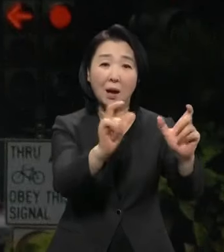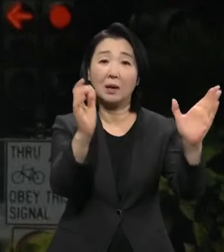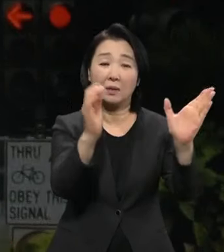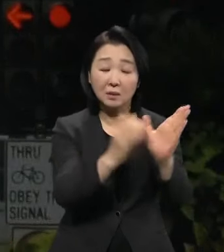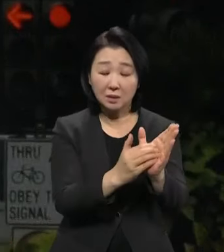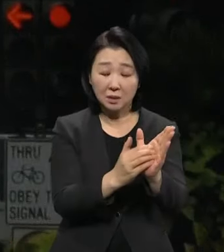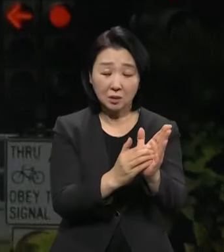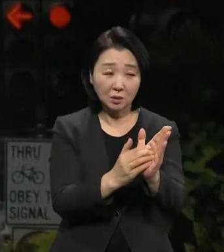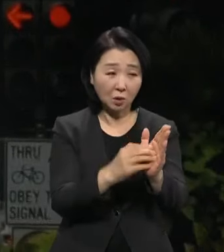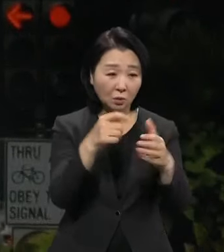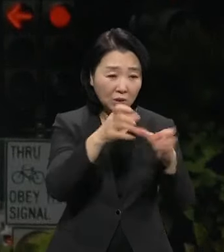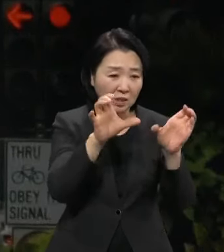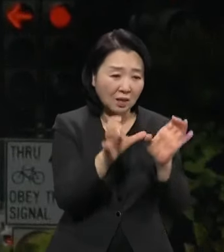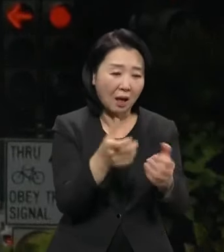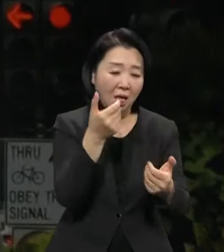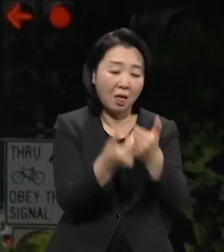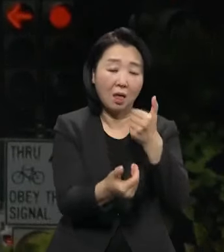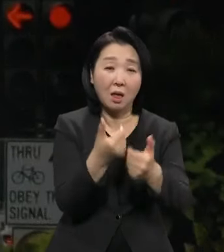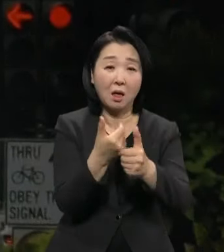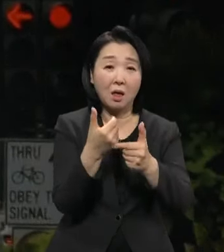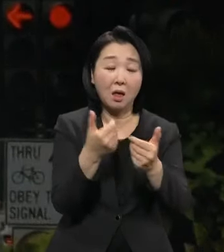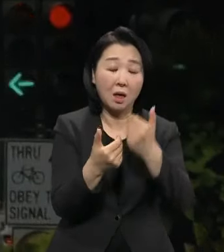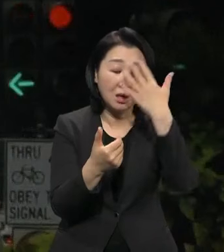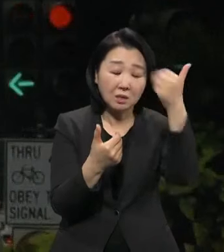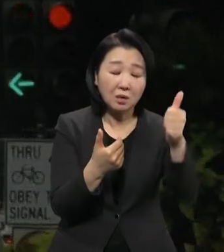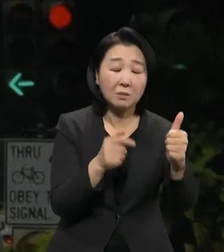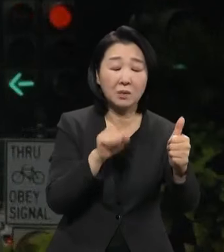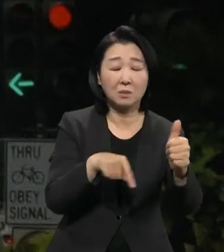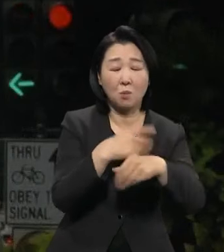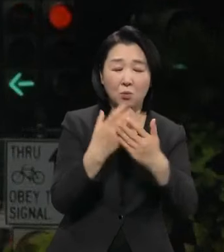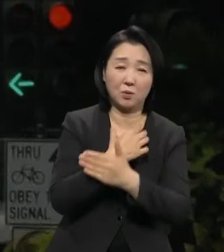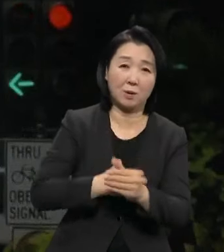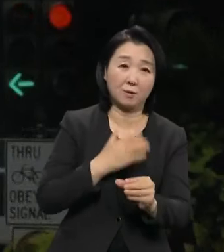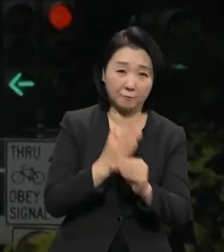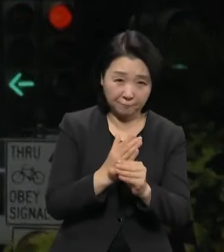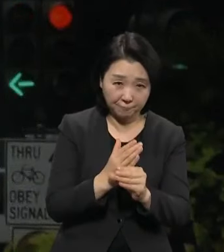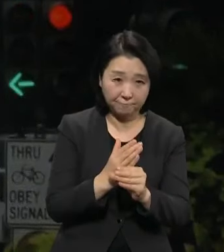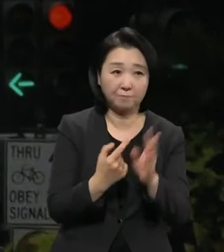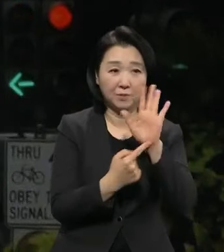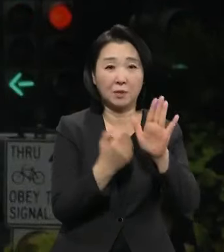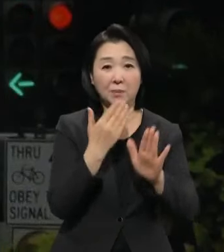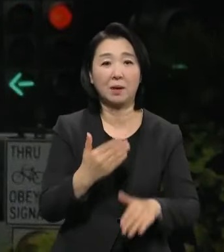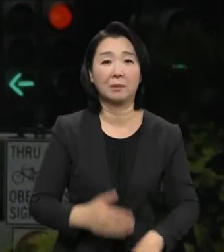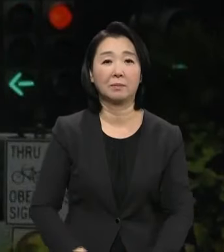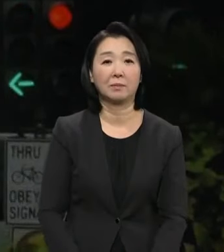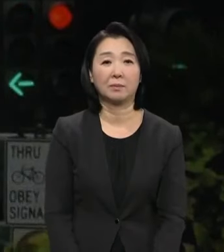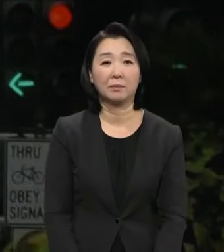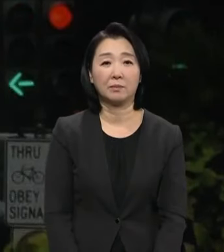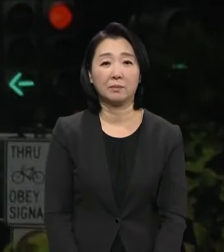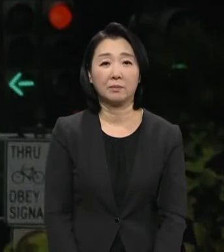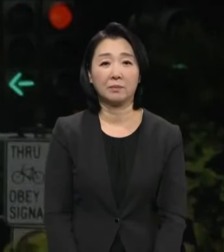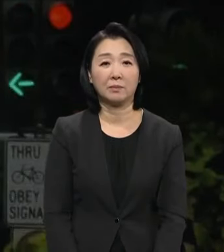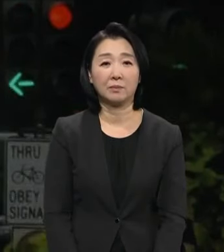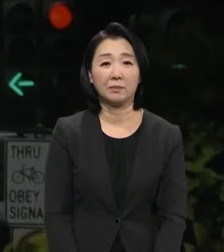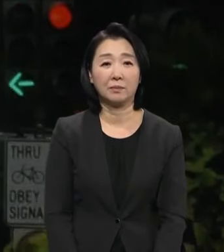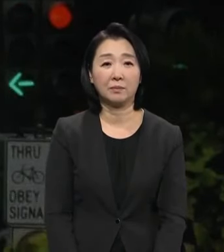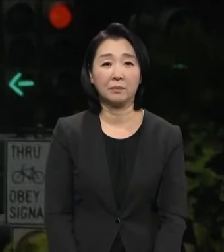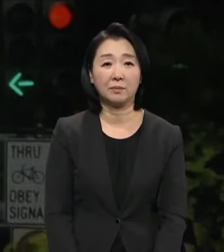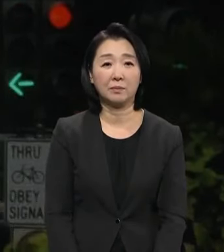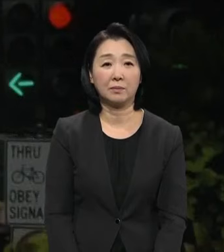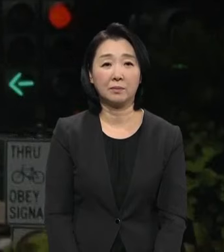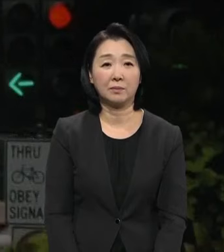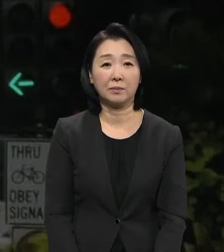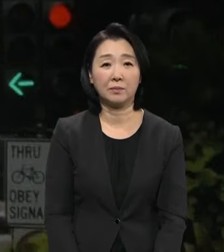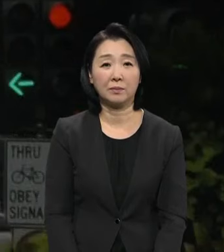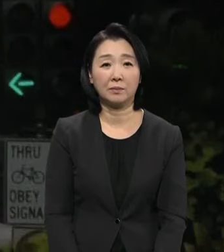공화당 생길 수 있는 균열을 트럼프 측이 지금 얼마나 우려하고 있는지 짐작해 볼 수 있는 대목이기도 합니다 지금까지